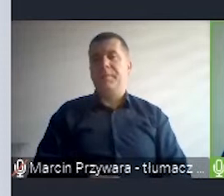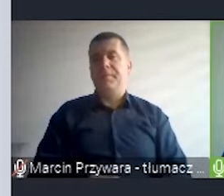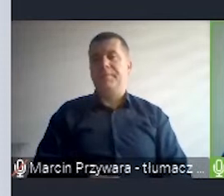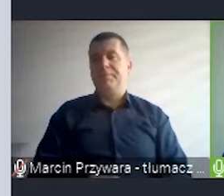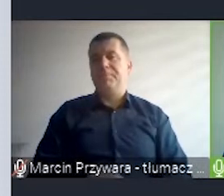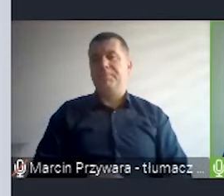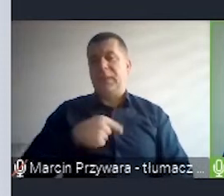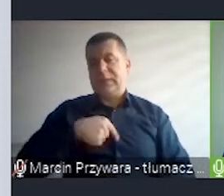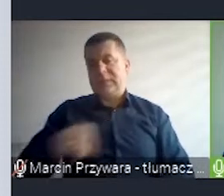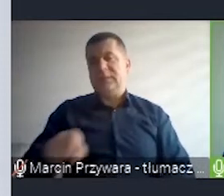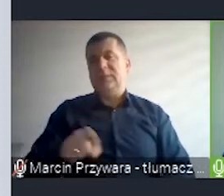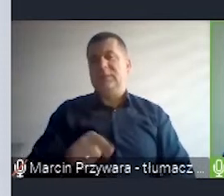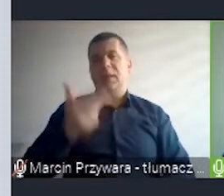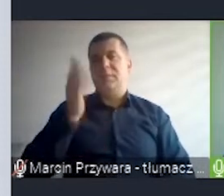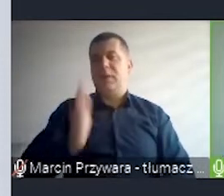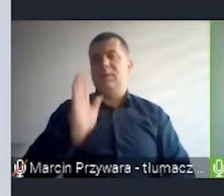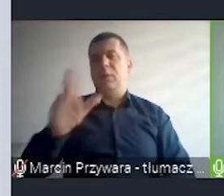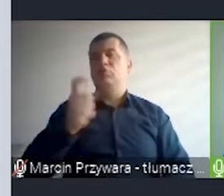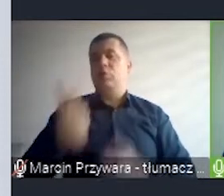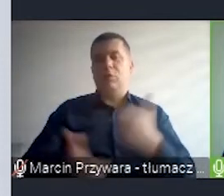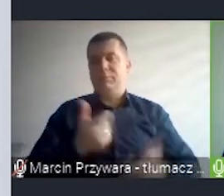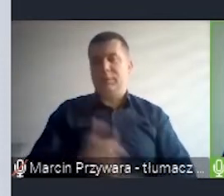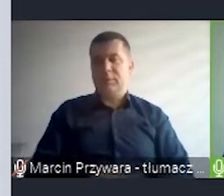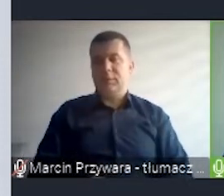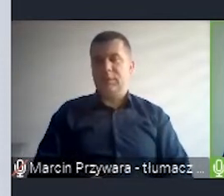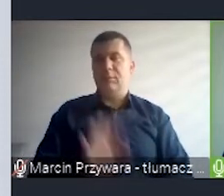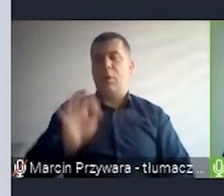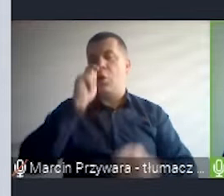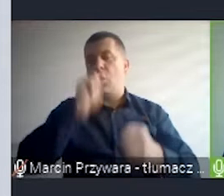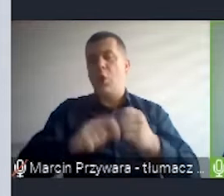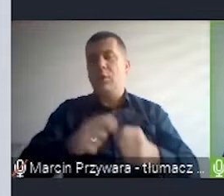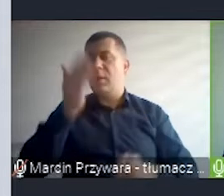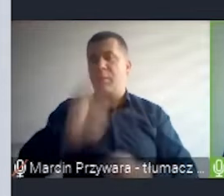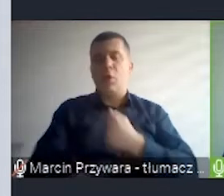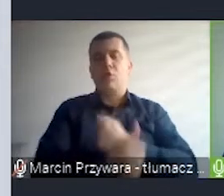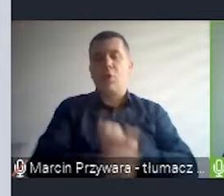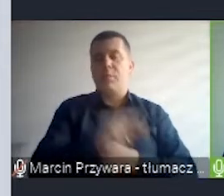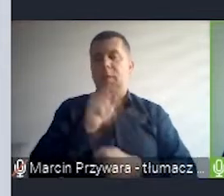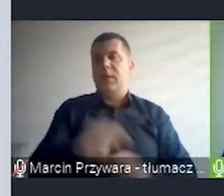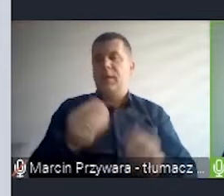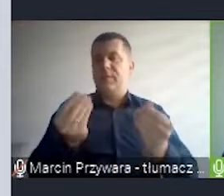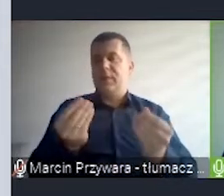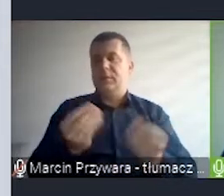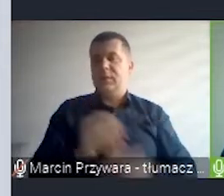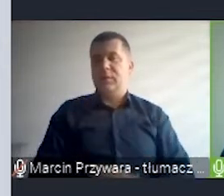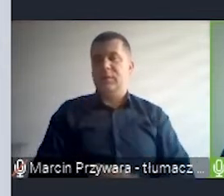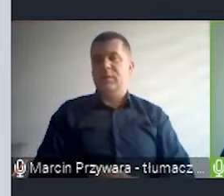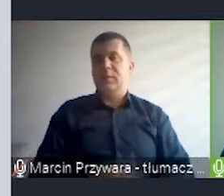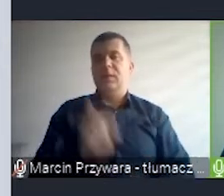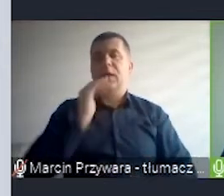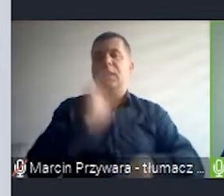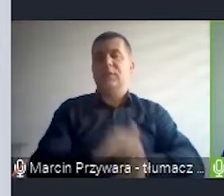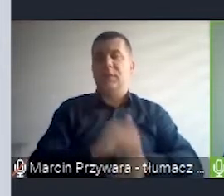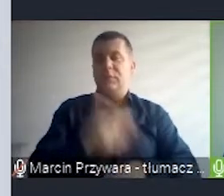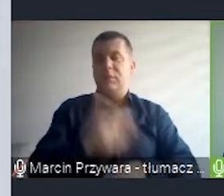krótko, przez pewien czas nie będzie miała co robić, bo kontroli nie będą podlegać dokumenty finansowe, nie będą podlegać